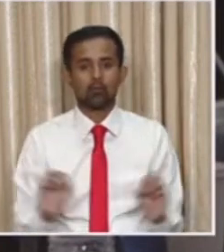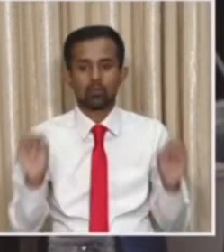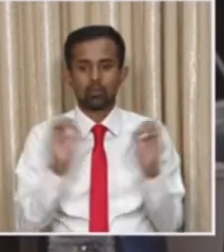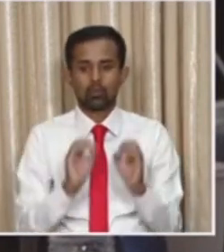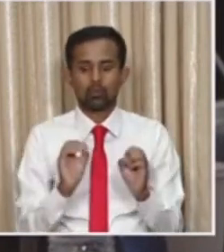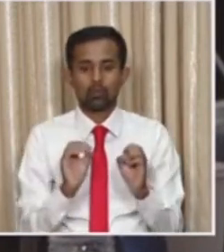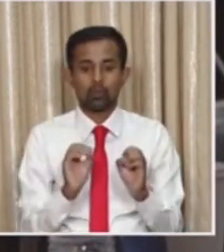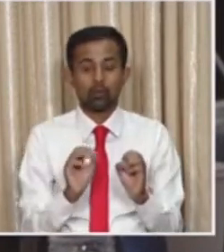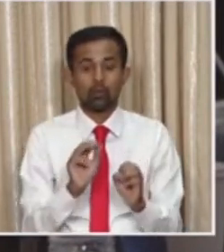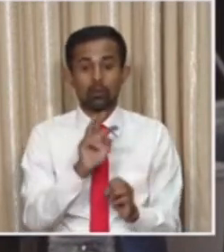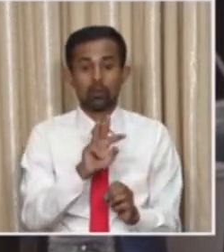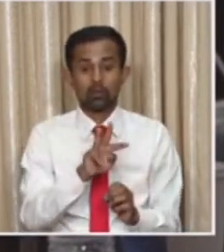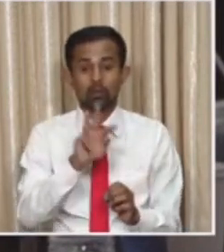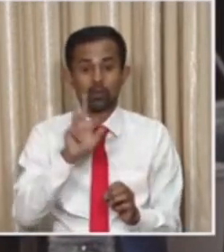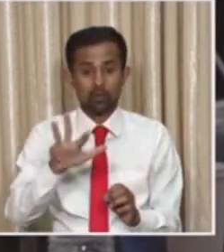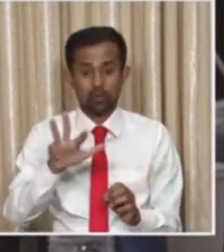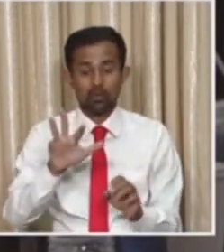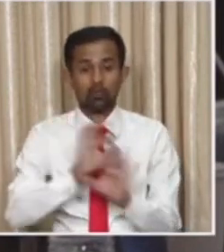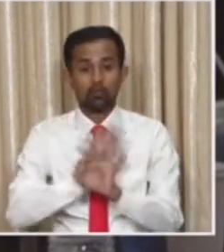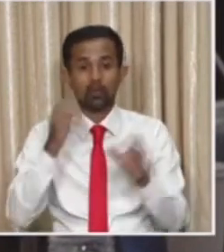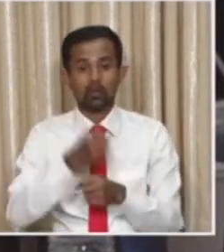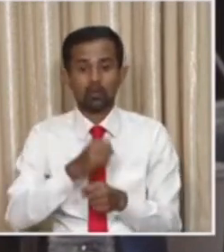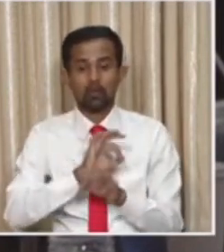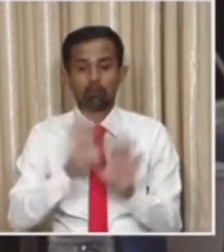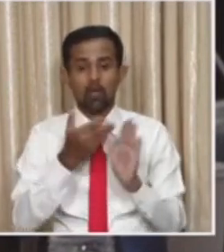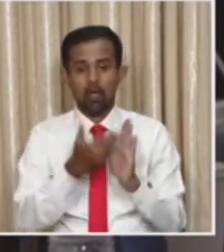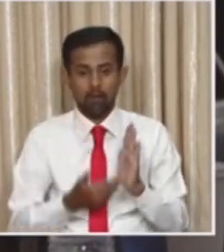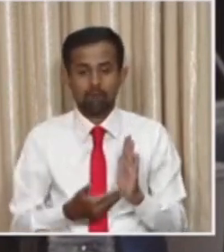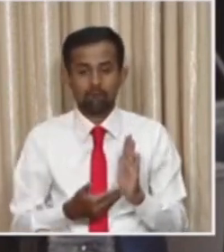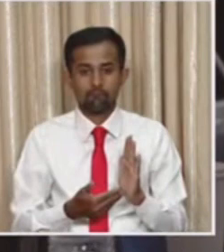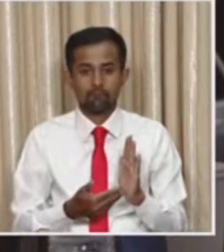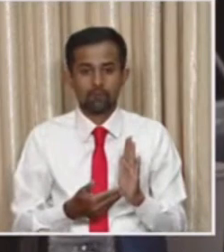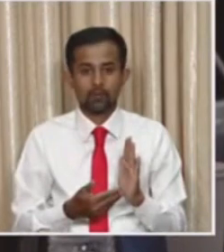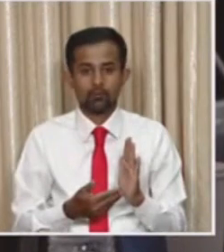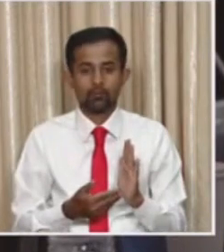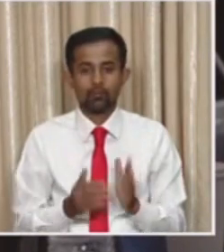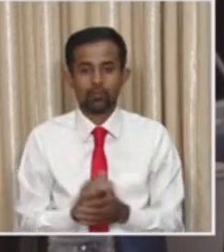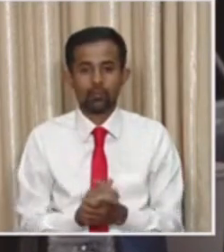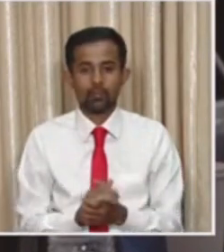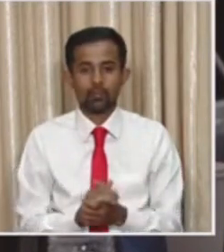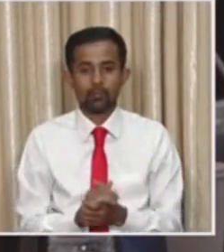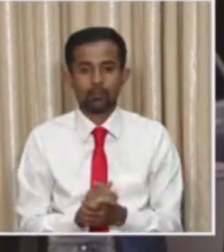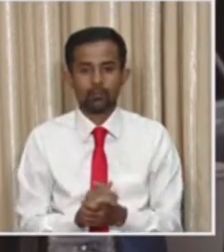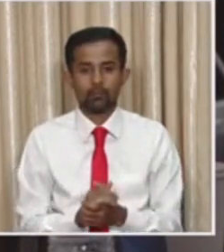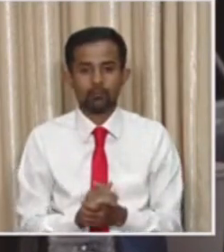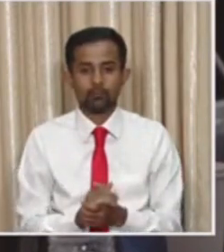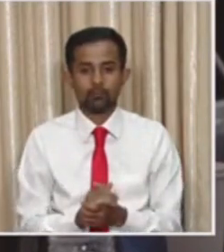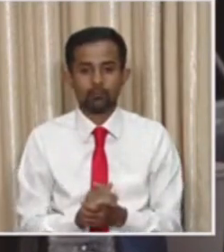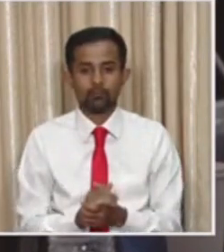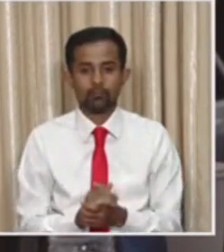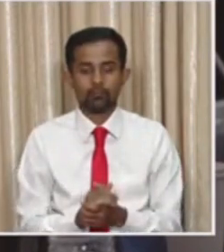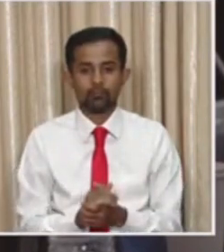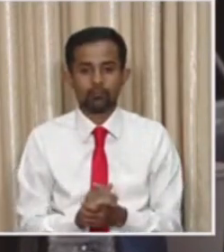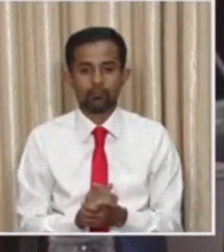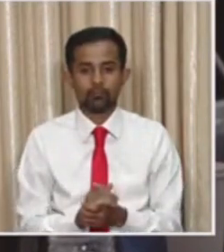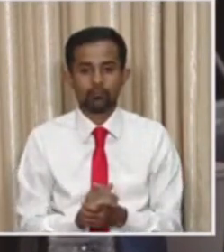பொழுது 2019 அளவீட்டு பணிகளிலே ஈடுபட்டிருந்த நில அளவை திணைக்களத்தைச் சேர்ந்த ஒரு பெரும்பான்மை